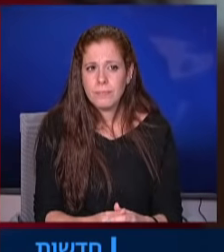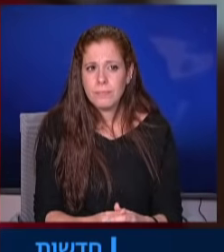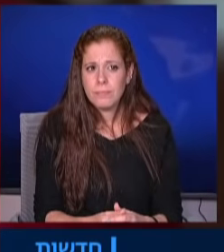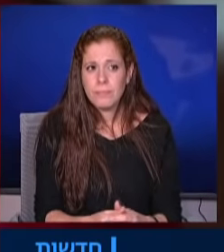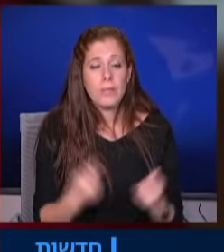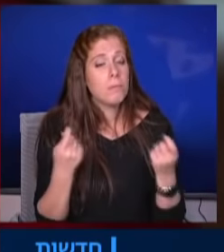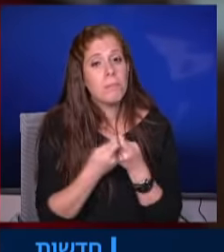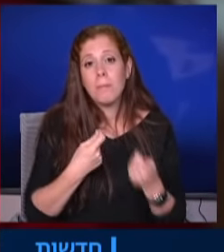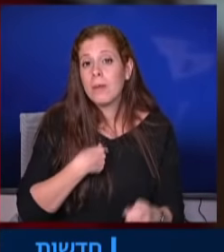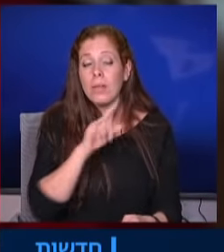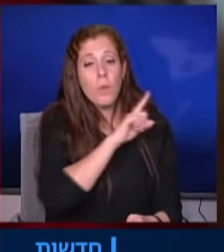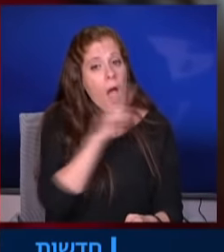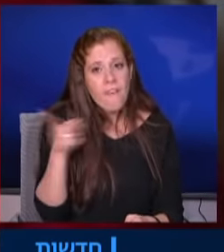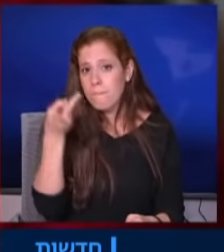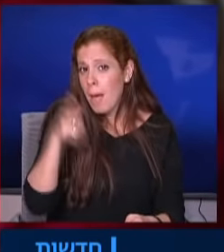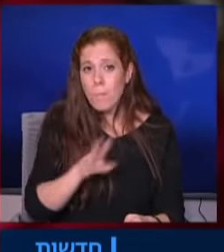מבחינתי הוא לא ימות אף